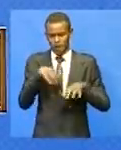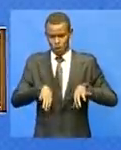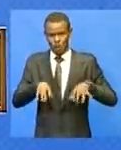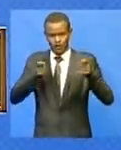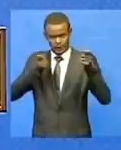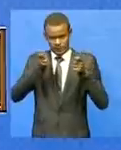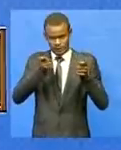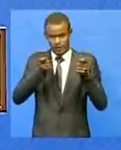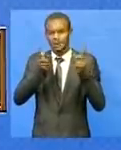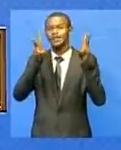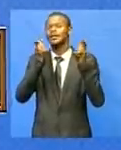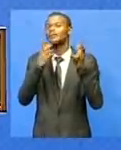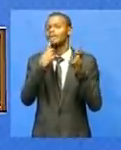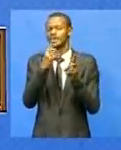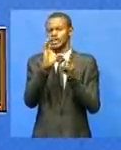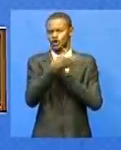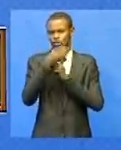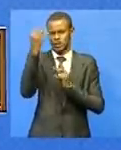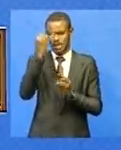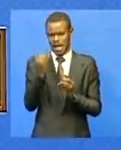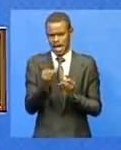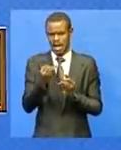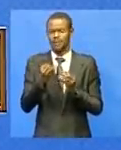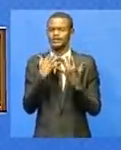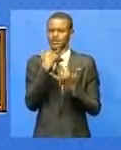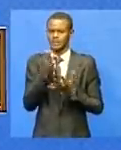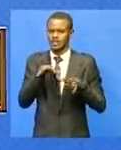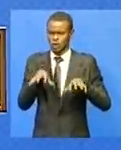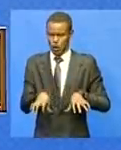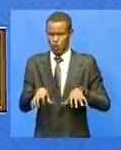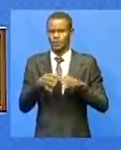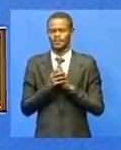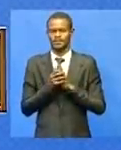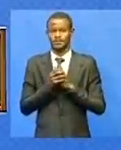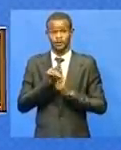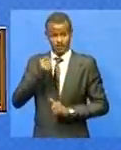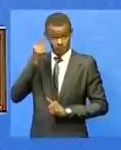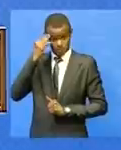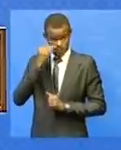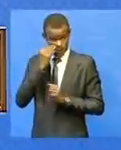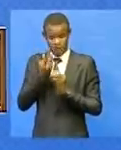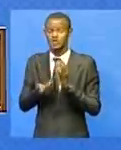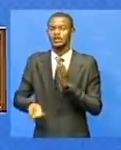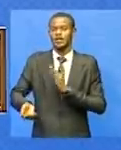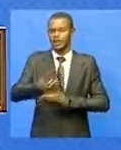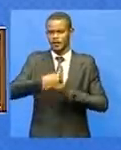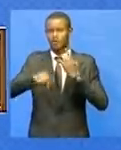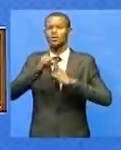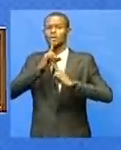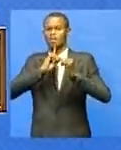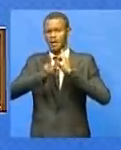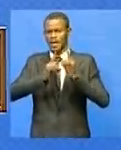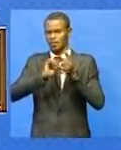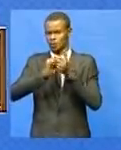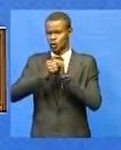savoir culture, art et patrimoine. Le Premier ministre est revenu dans sa communication sur le dieu